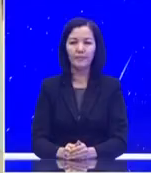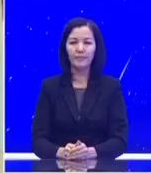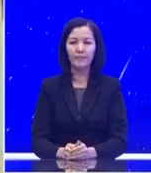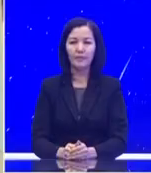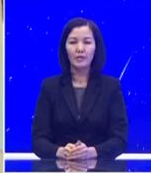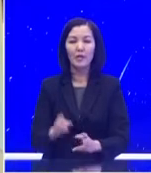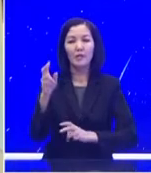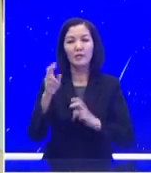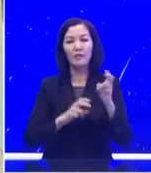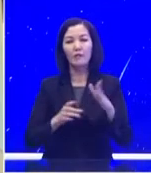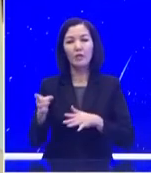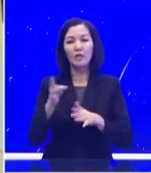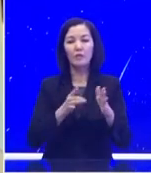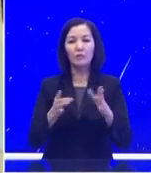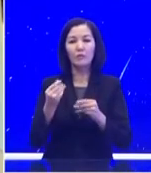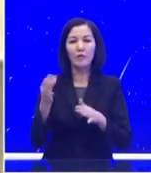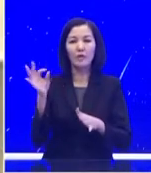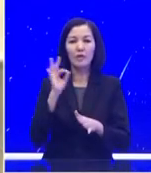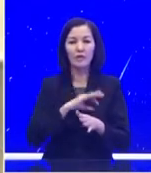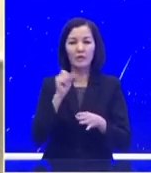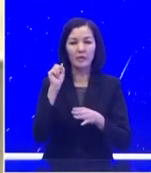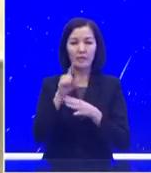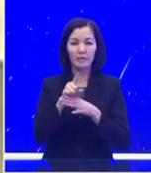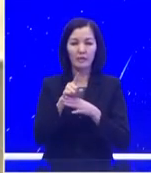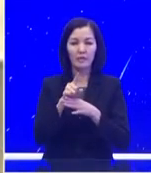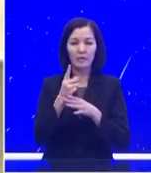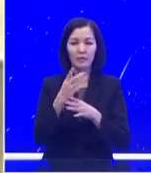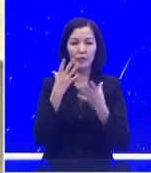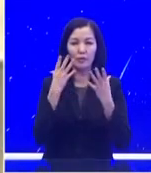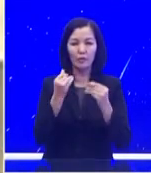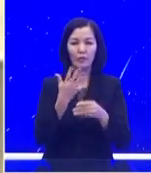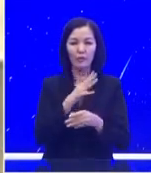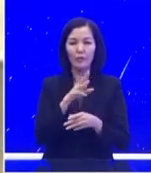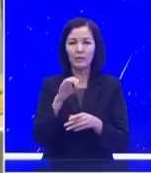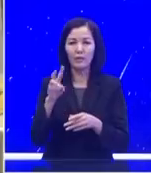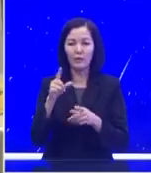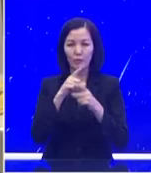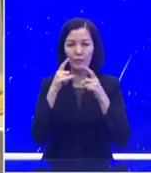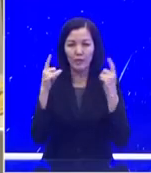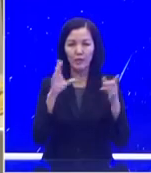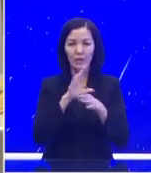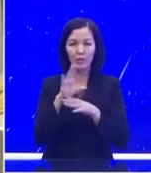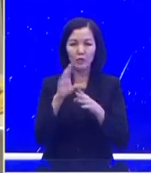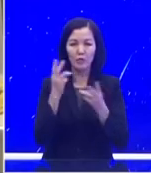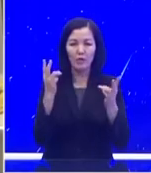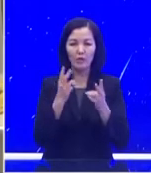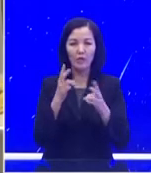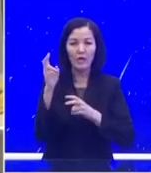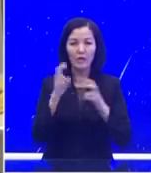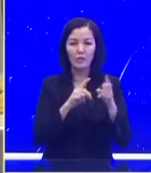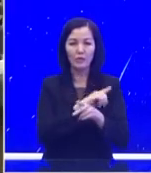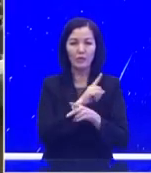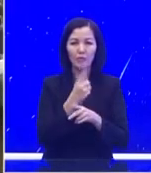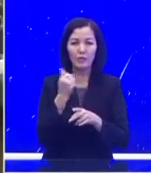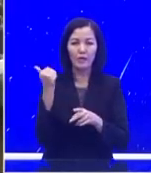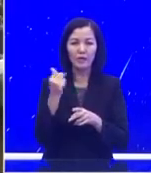Бұл зауытқа республикадан түсіп жатқан тапсырысты орындау үшін тәулігіне 5 миллион медициналық маска шығаруға жет. Ал кәсіпорын қуаттылығы